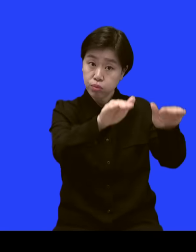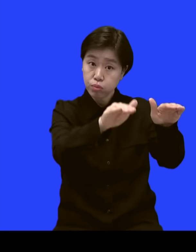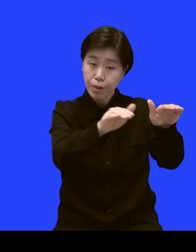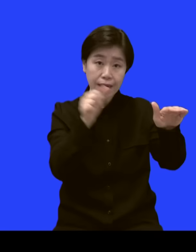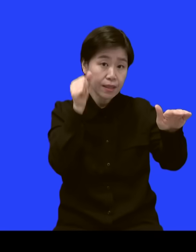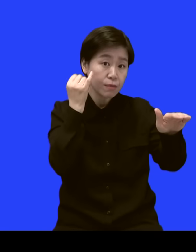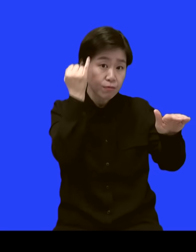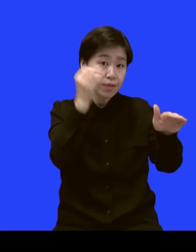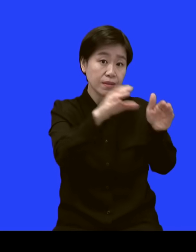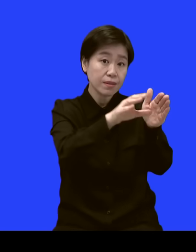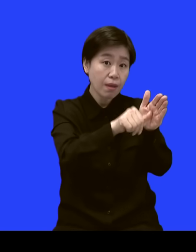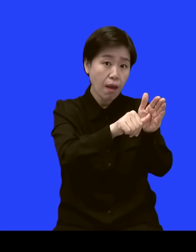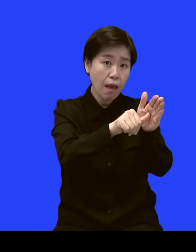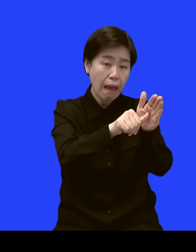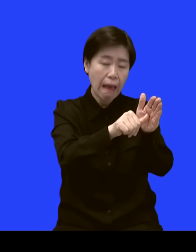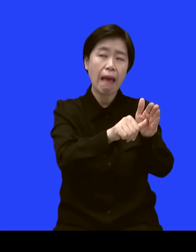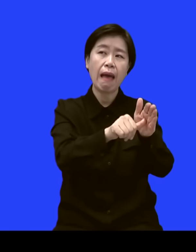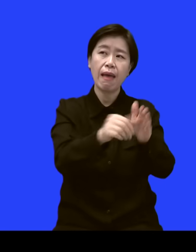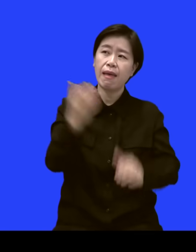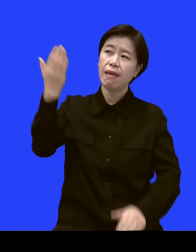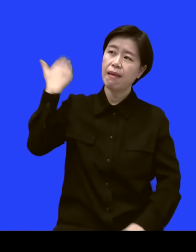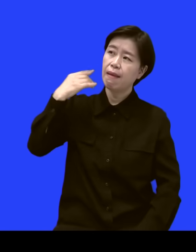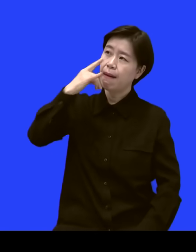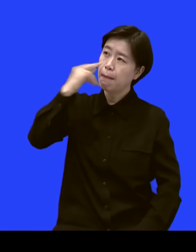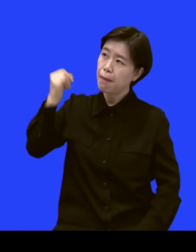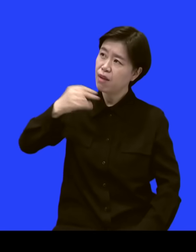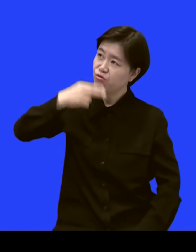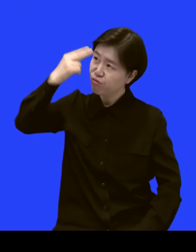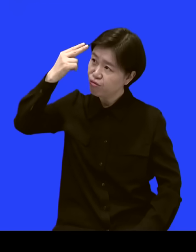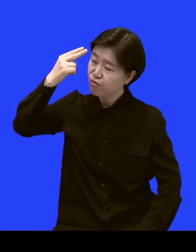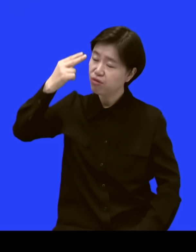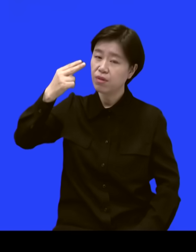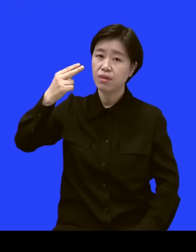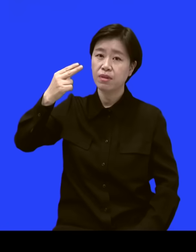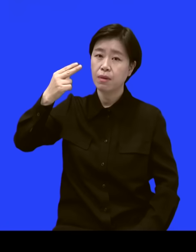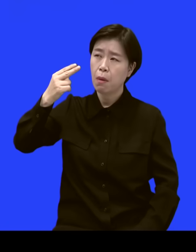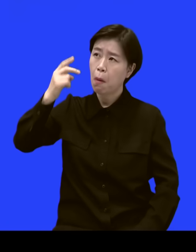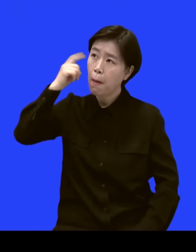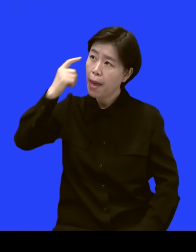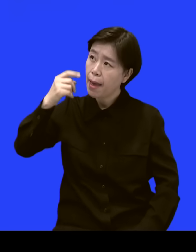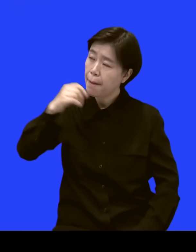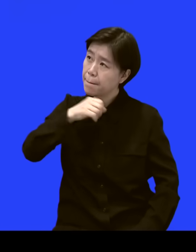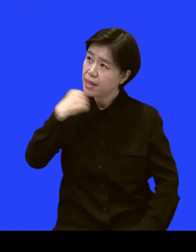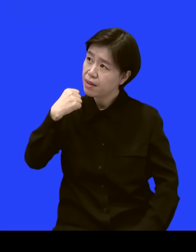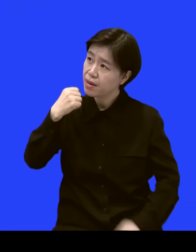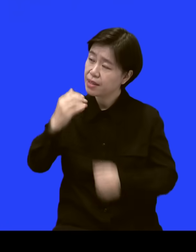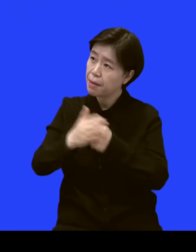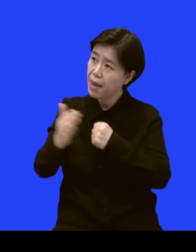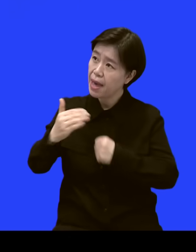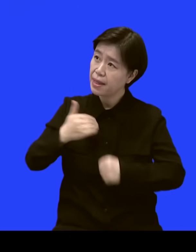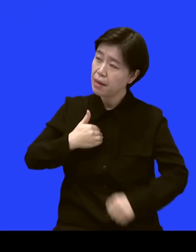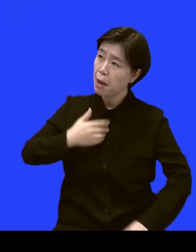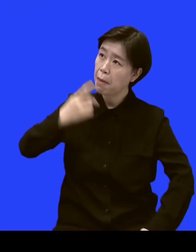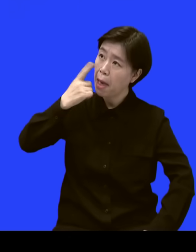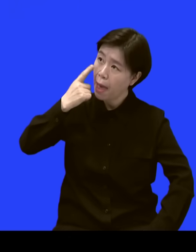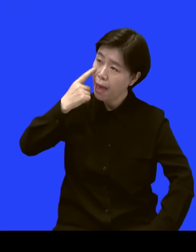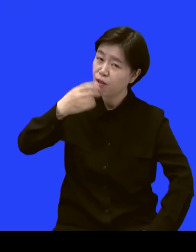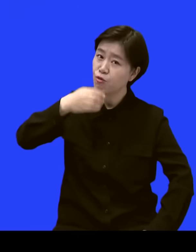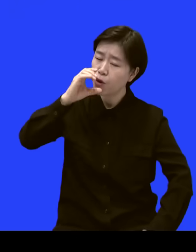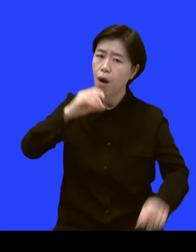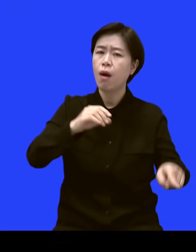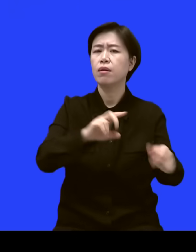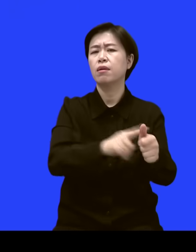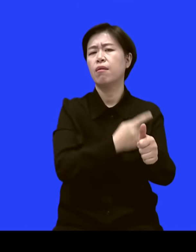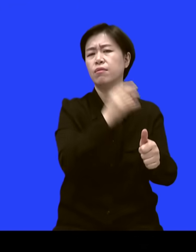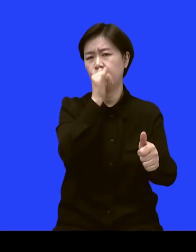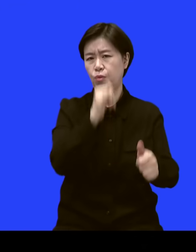사춘기가 돌면 맞아요. 호기심을 그렇게 엄마 아빠 술 먹는 게 싫었던 아이들도 사춘기 환경이 들어서 그래서 중요한 이게 환경이 거죠. 중요한 거예요. 맞아요. 얼마나 맛있길래 우리 엄마